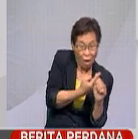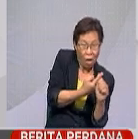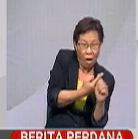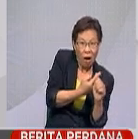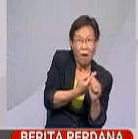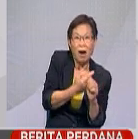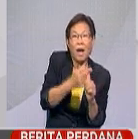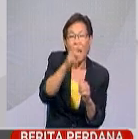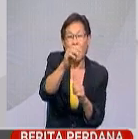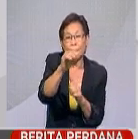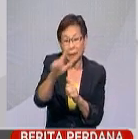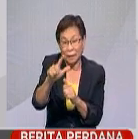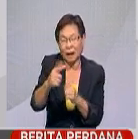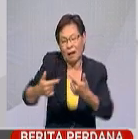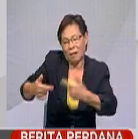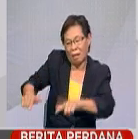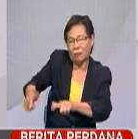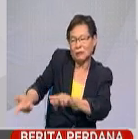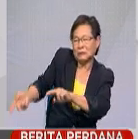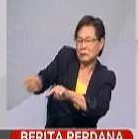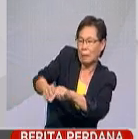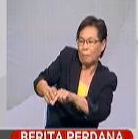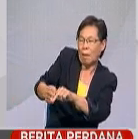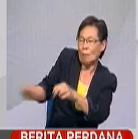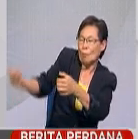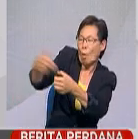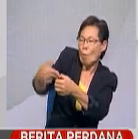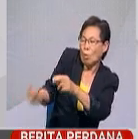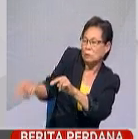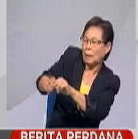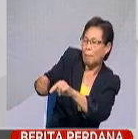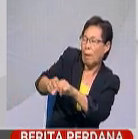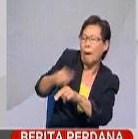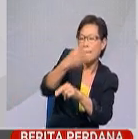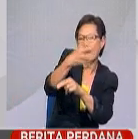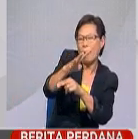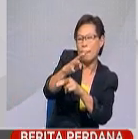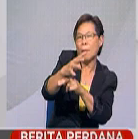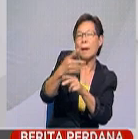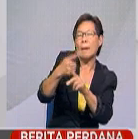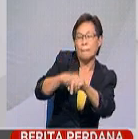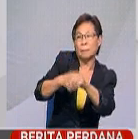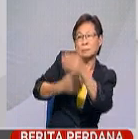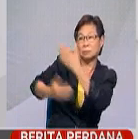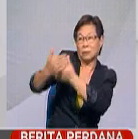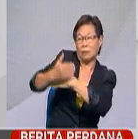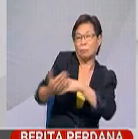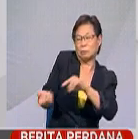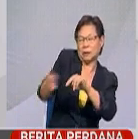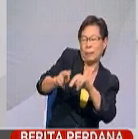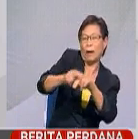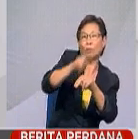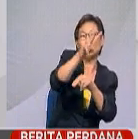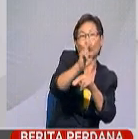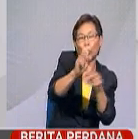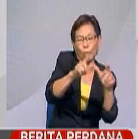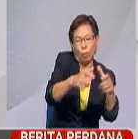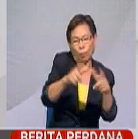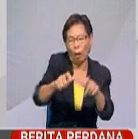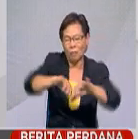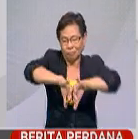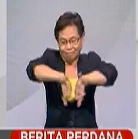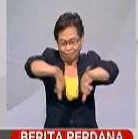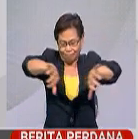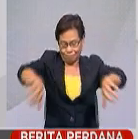M3, musim ini akan membenarkan tambahan penyertaan pasukan dari 14 pada musim lalu kepada 20 pasukan yang akan